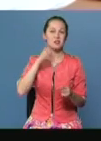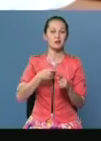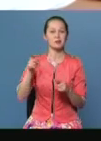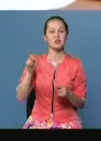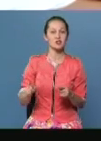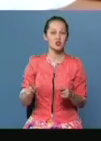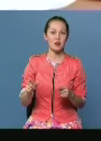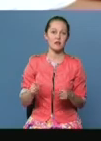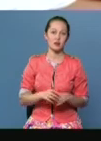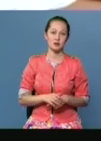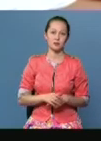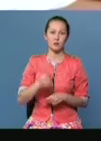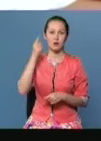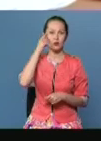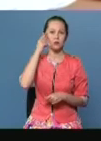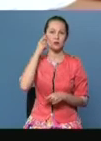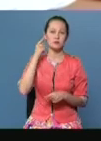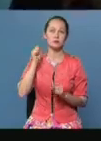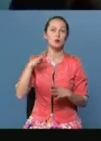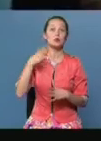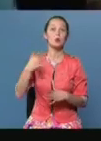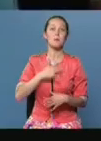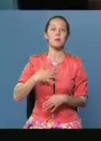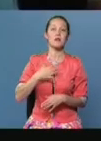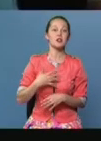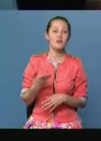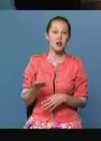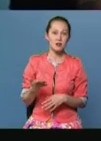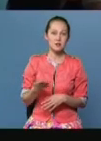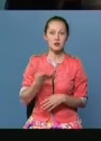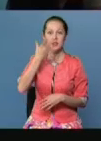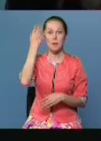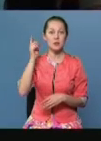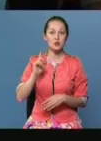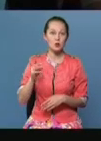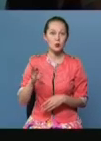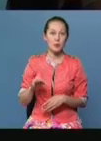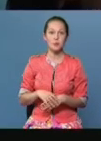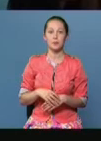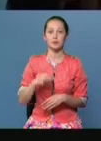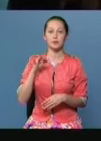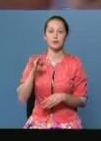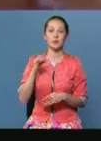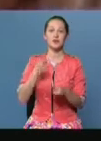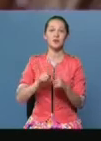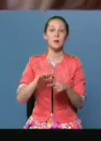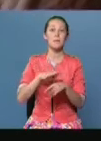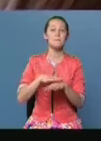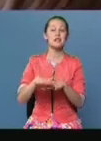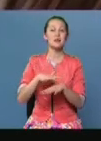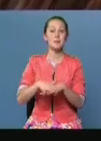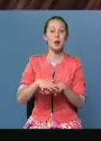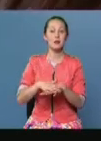себя представляет. Вдруг он переволновался или что-то забыл. Неоднозначное отношение и к разделению ЕГЭ по математике на базовый